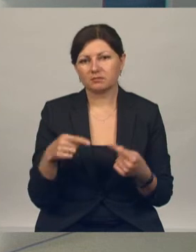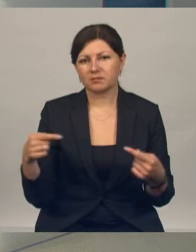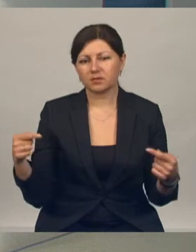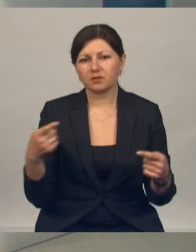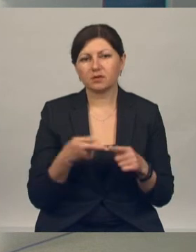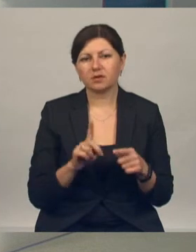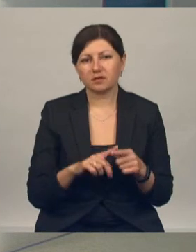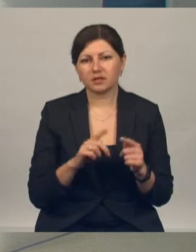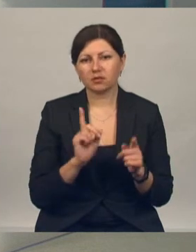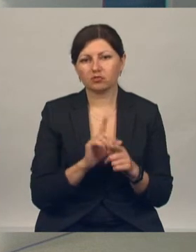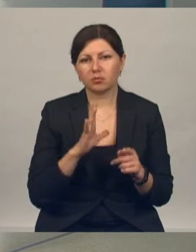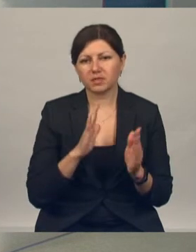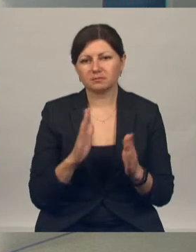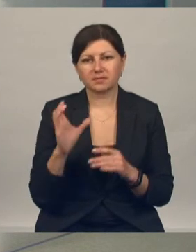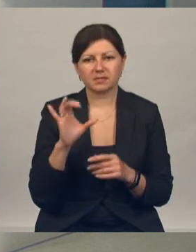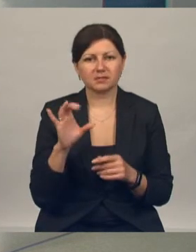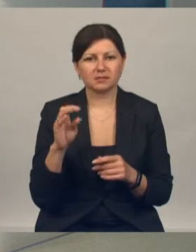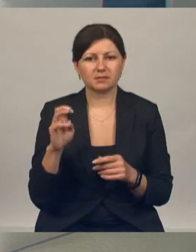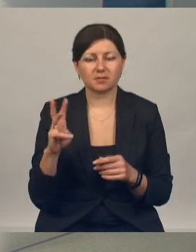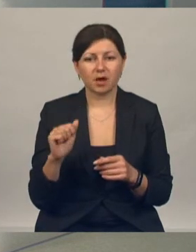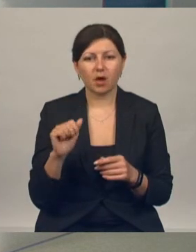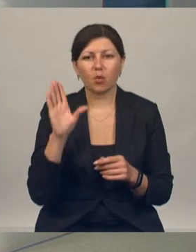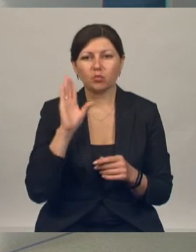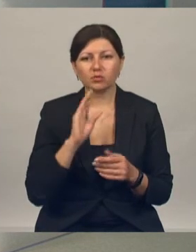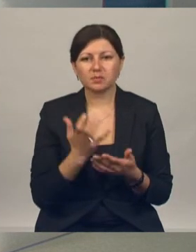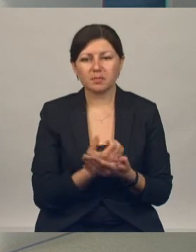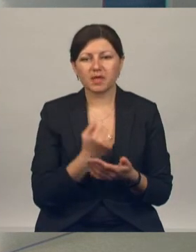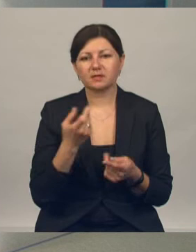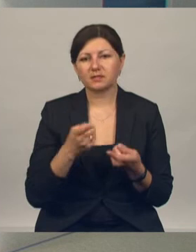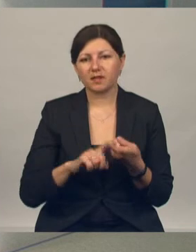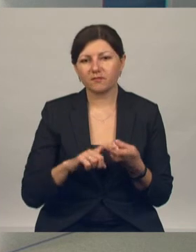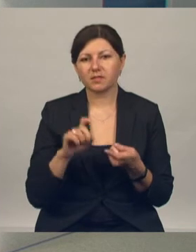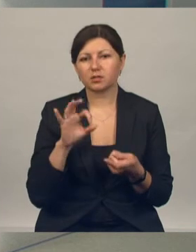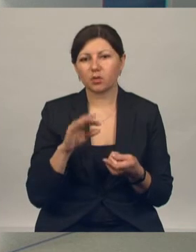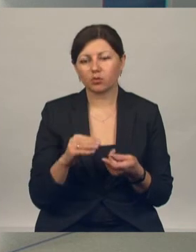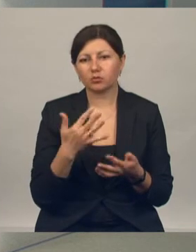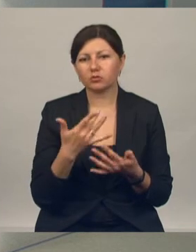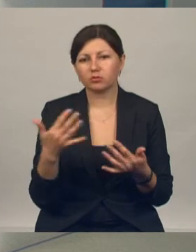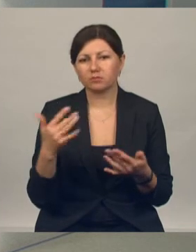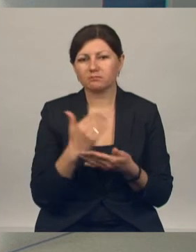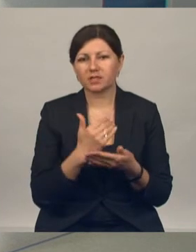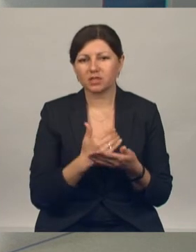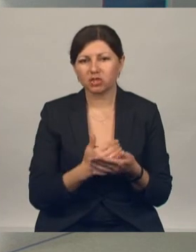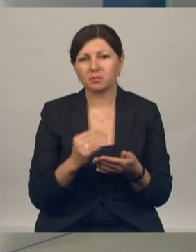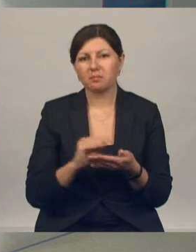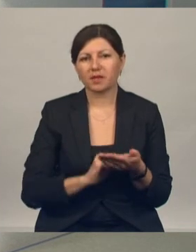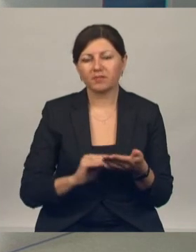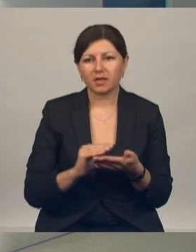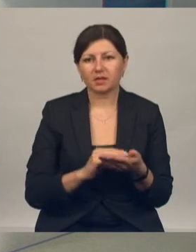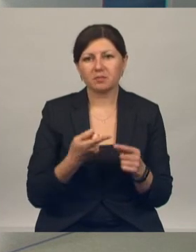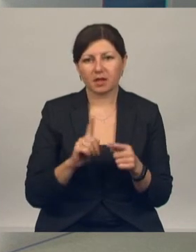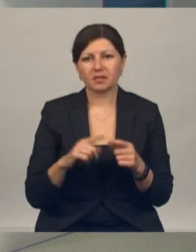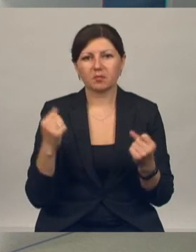есть это система. Успех зависит от количества повторений и от дисциплины, от режима в том числе. Поэтому